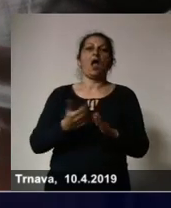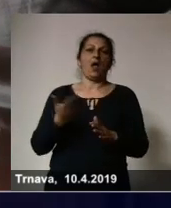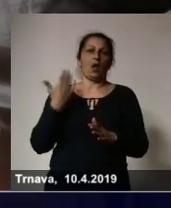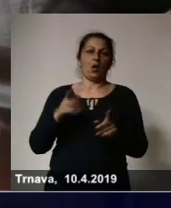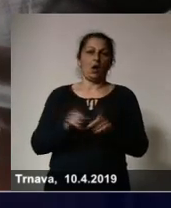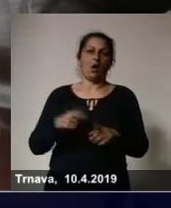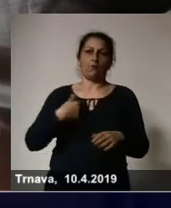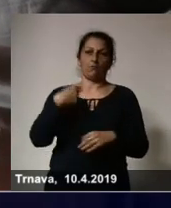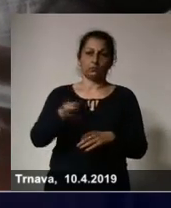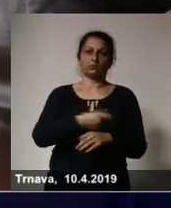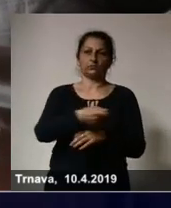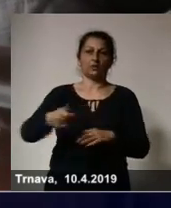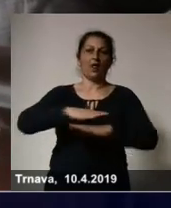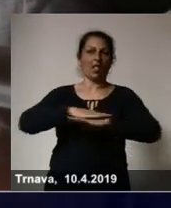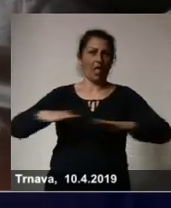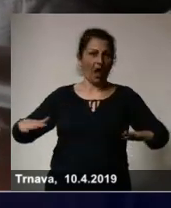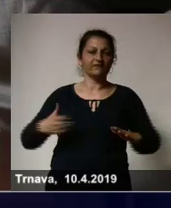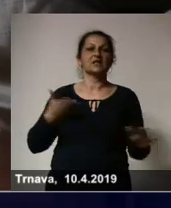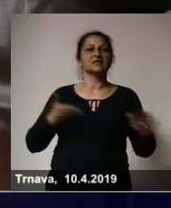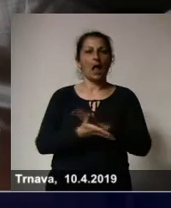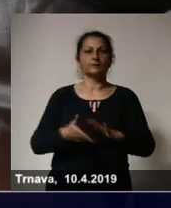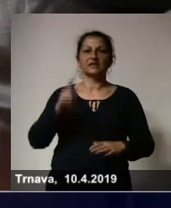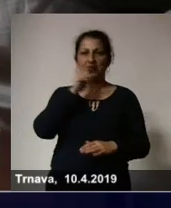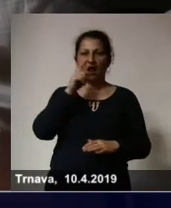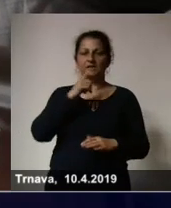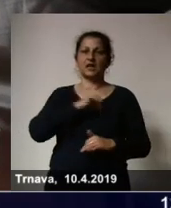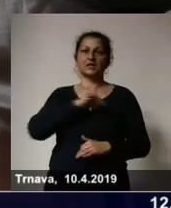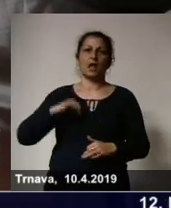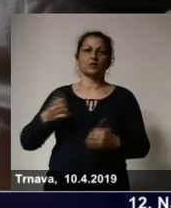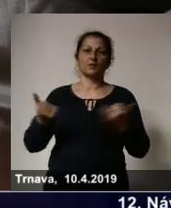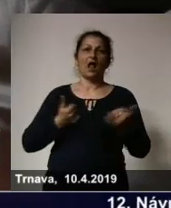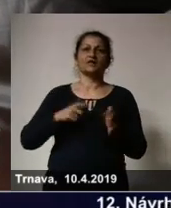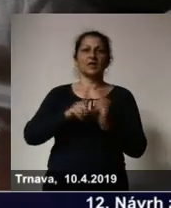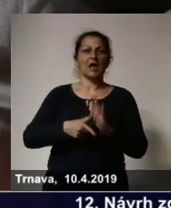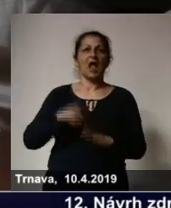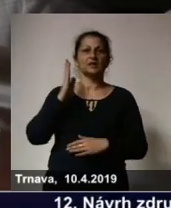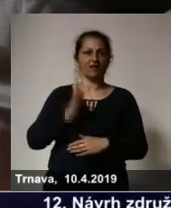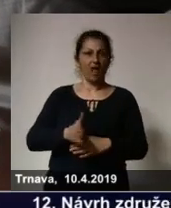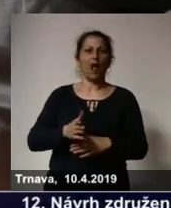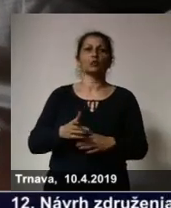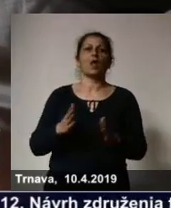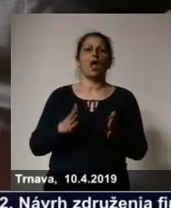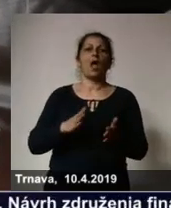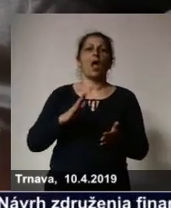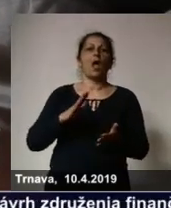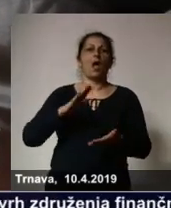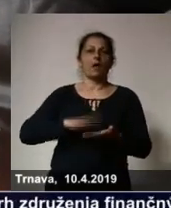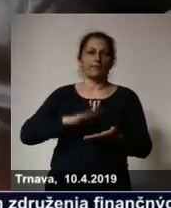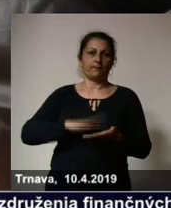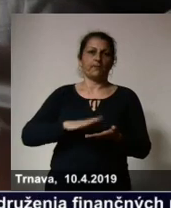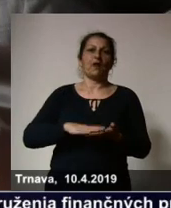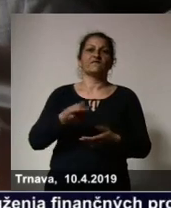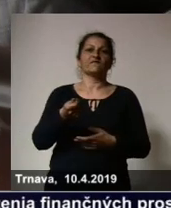znení rozdaní do lavíc, kde zastupiteľstvo Trnavského samosprávneho kraja schvaľuje predmetné združenie finančných prostriedkov